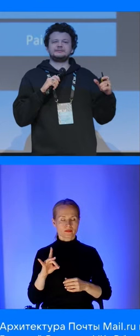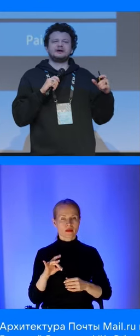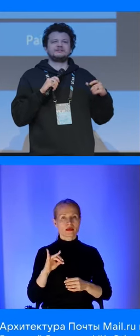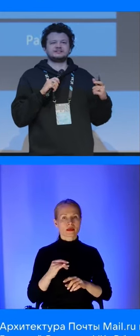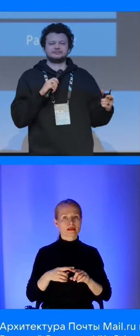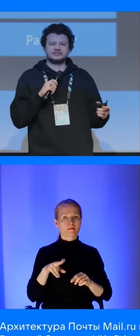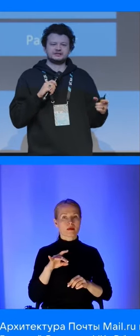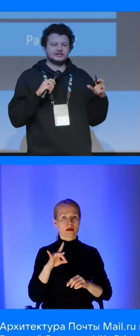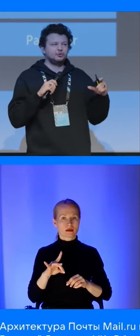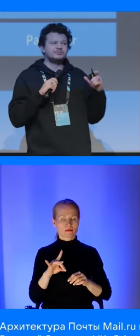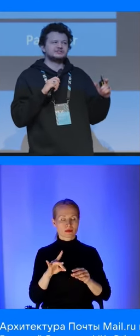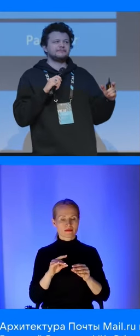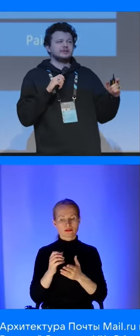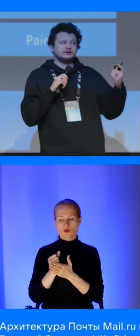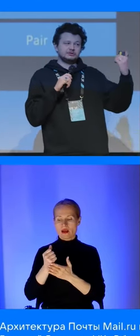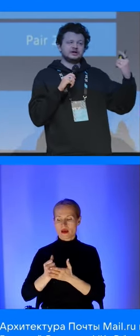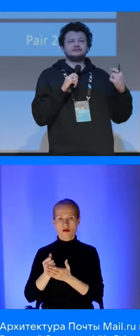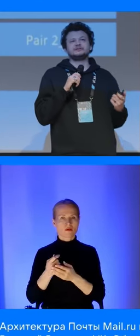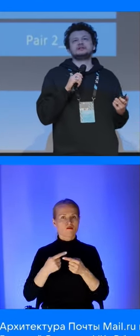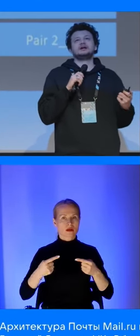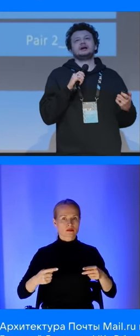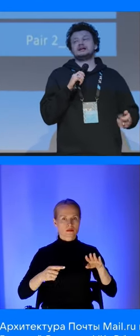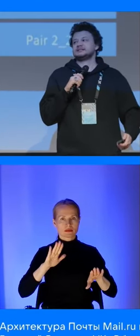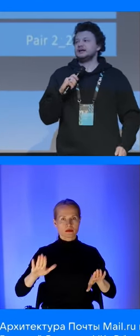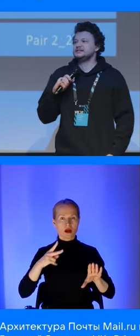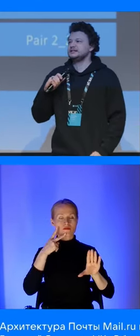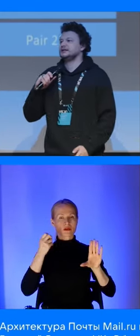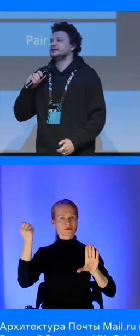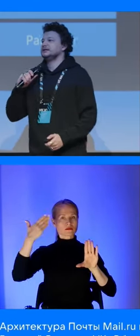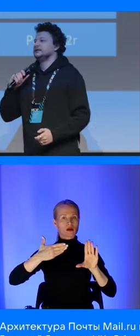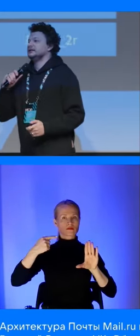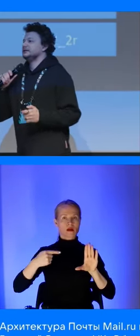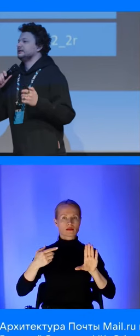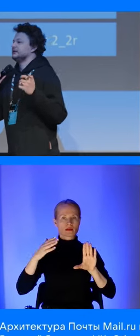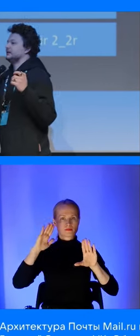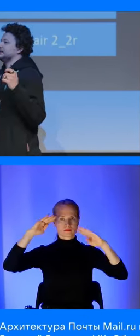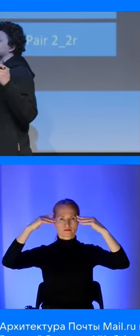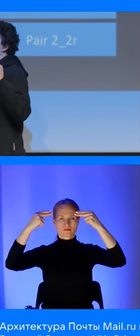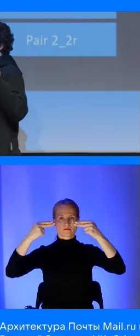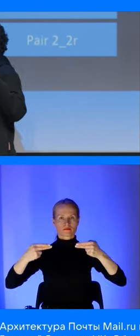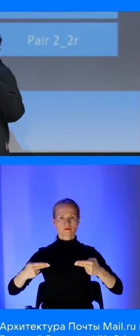храним эти пары в разных местах. Таким образом, вот как видно на слайде,